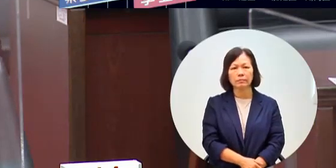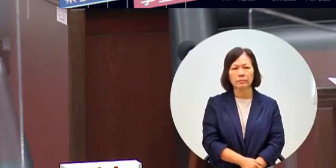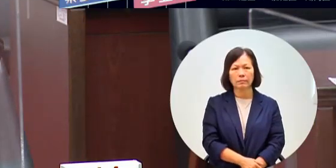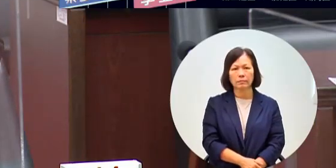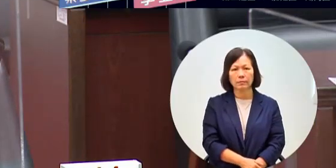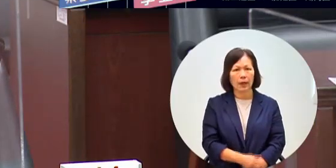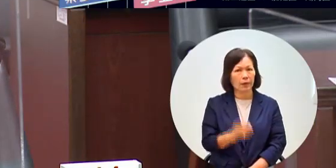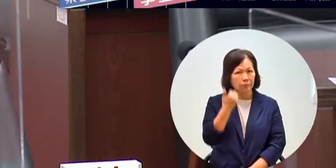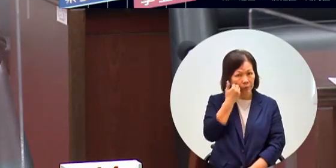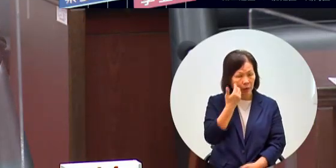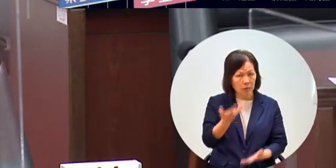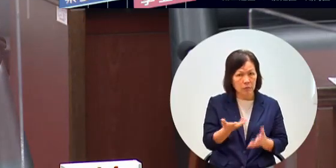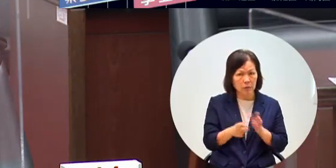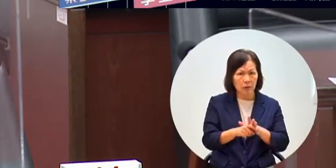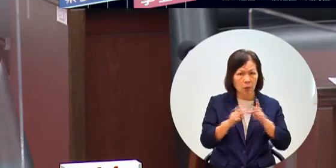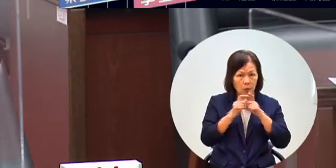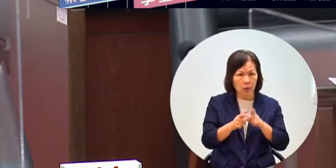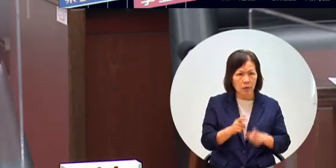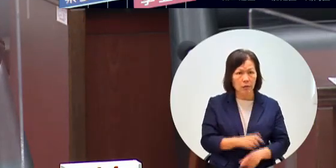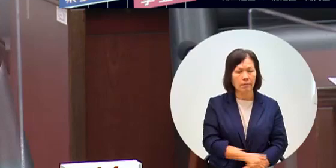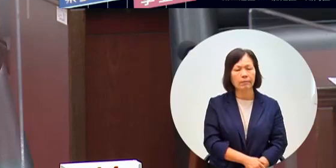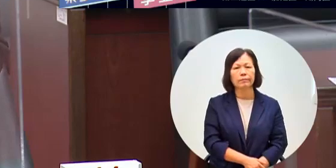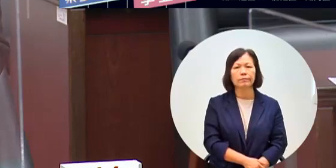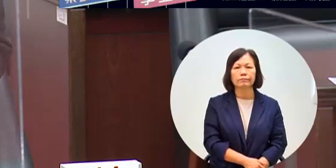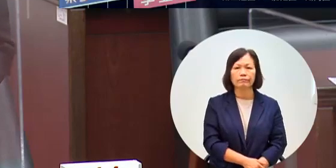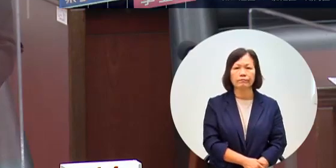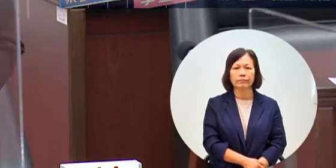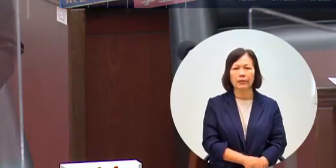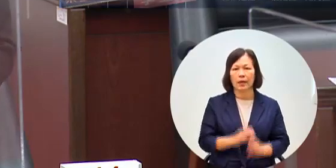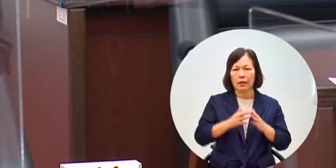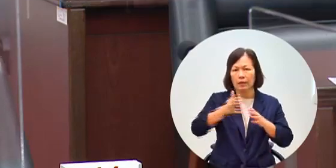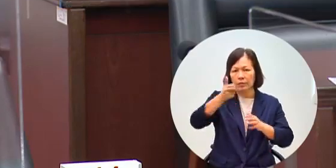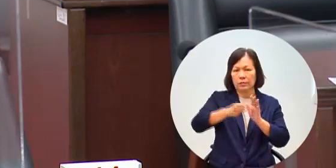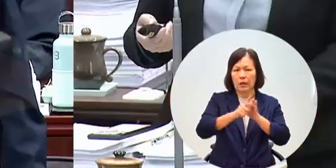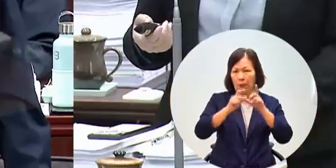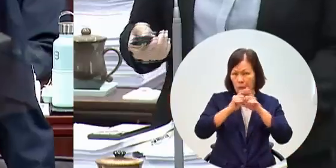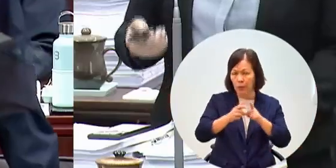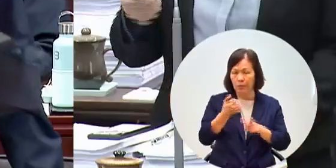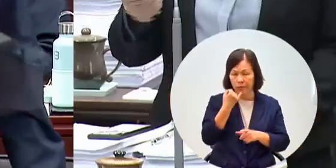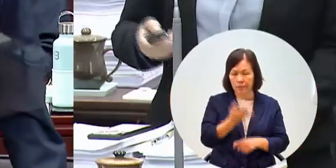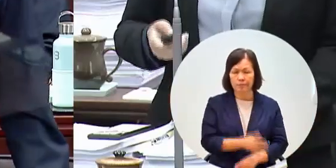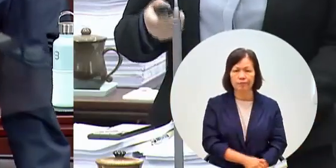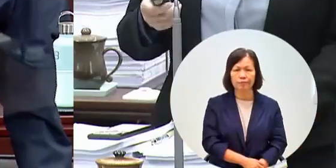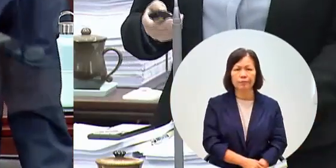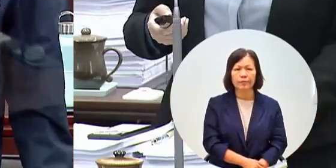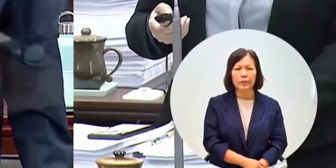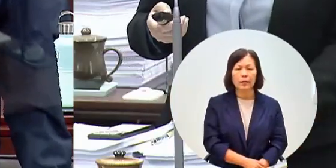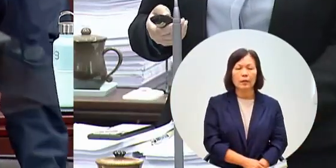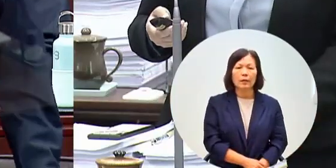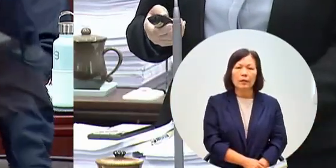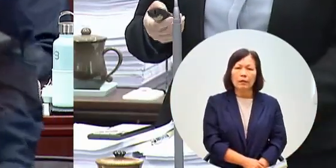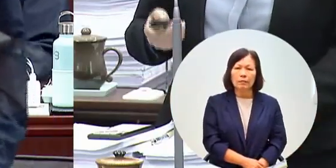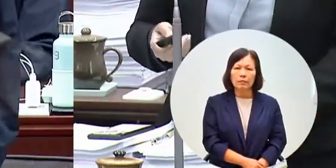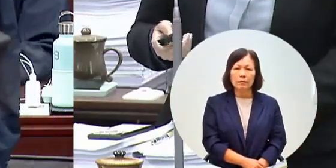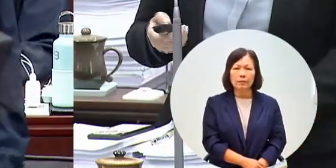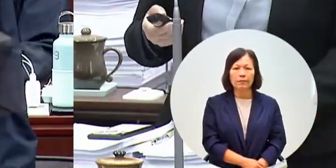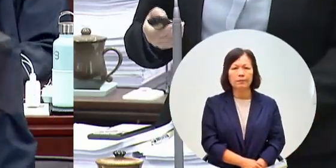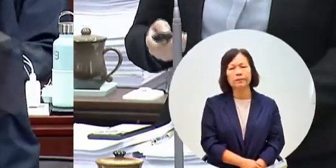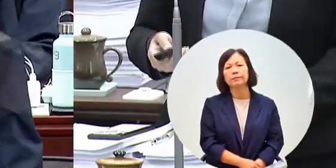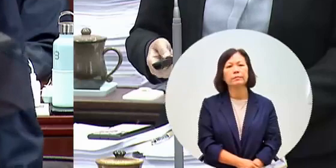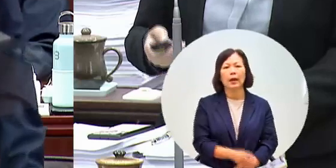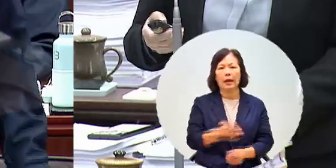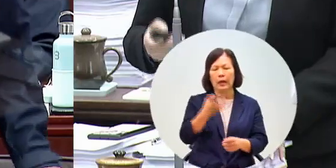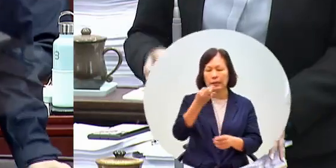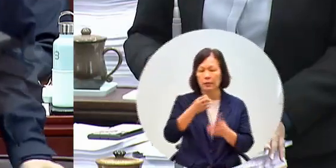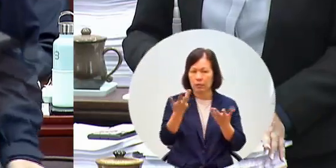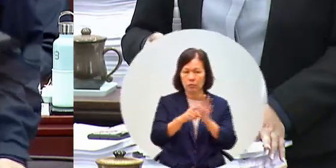还是 要不要答复？请市长答复。 好，议长，谢谢李议员的指教哈。几件事